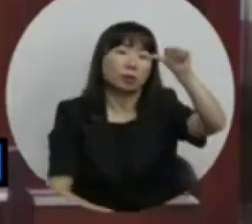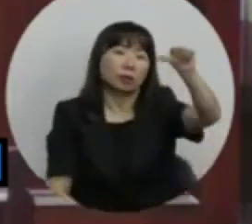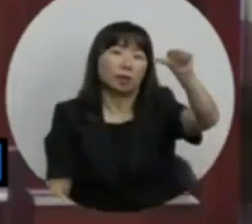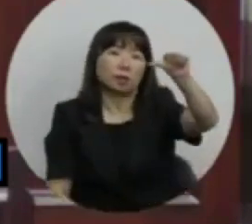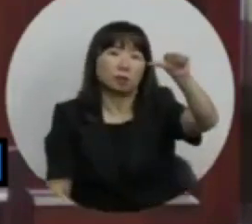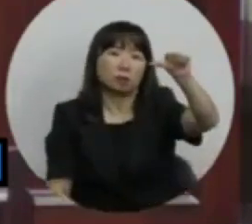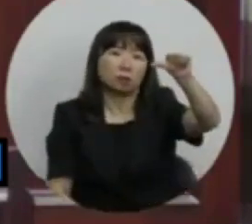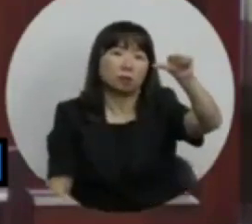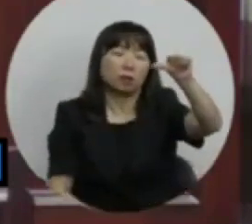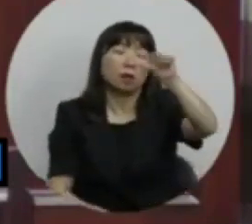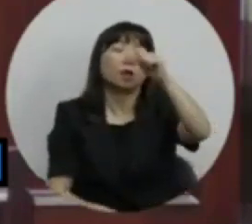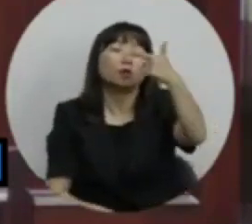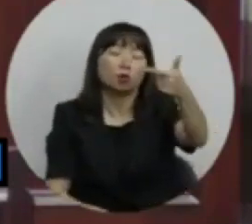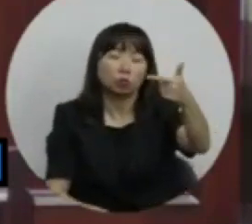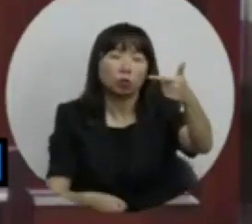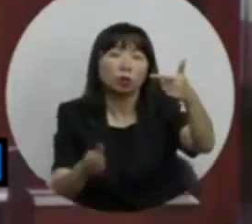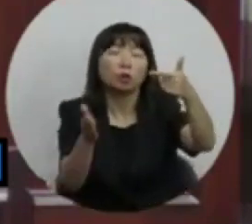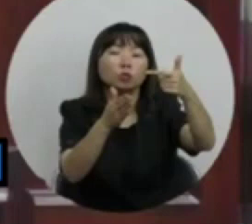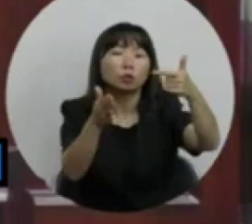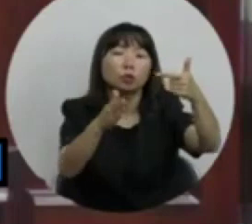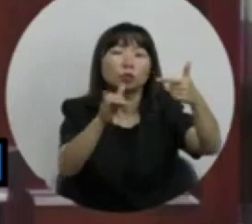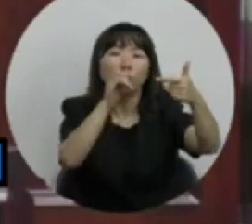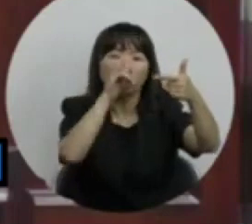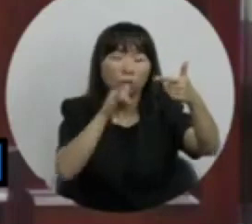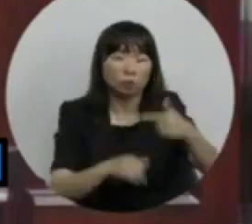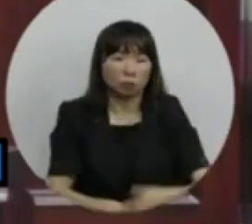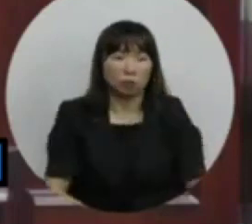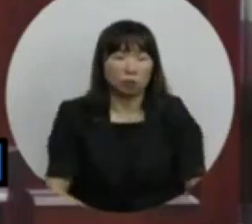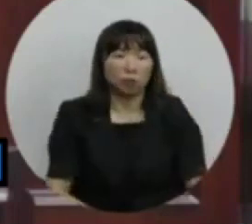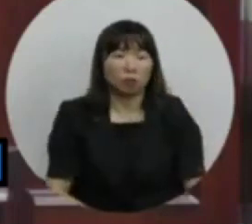다섯 개 읍면동, 여섯 개인가 있어요.